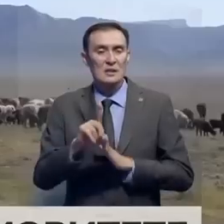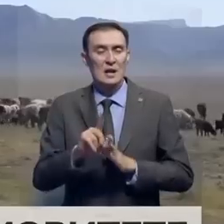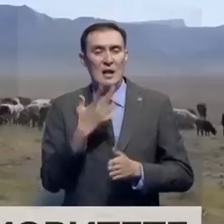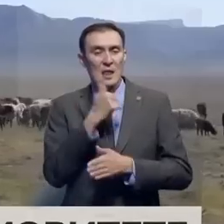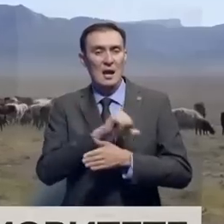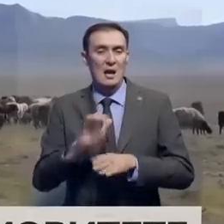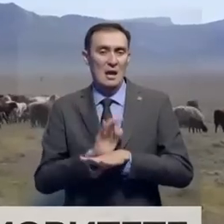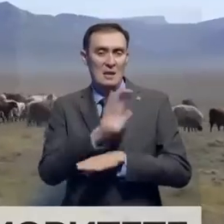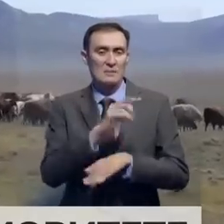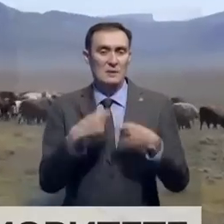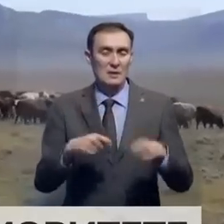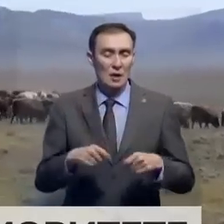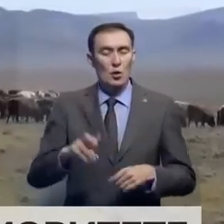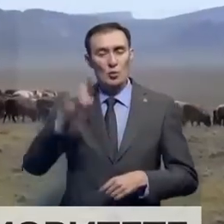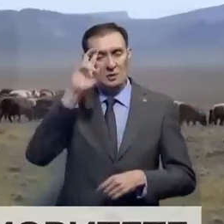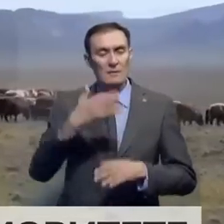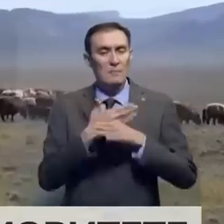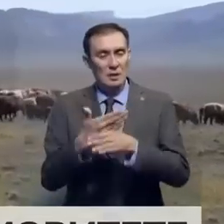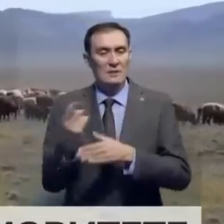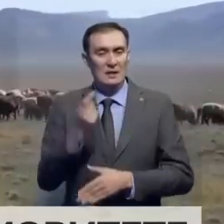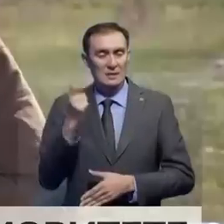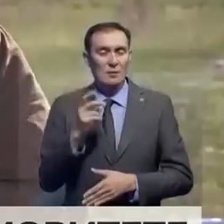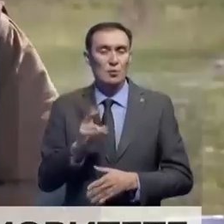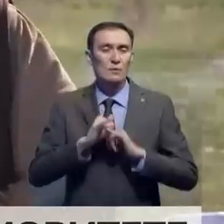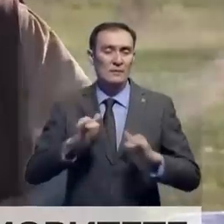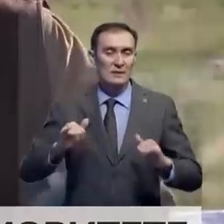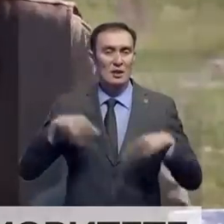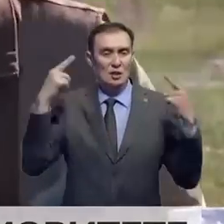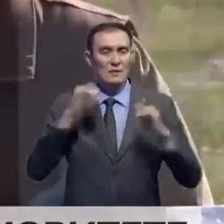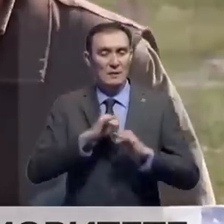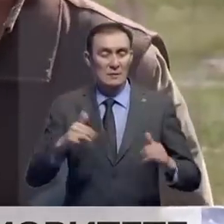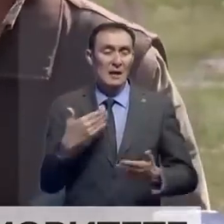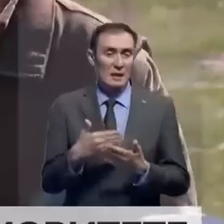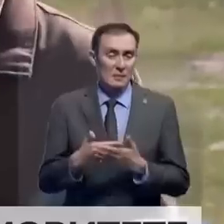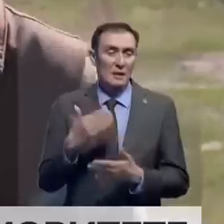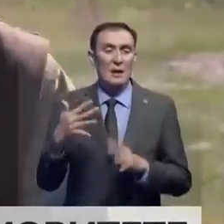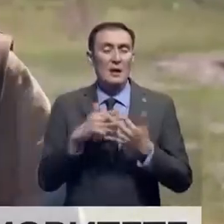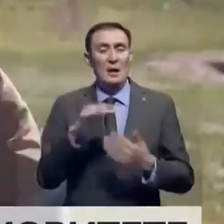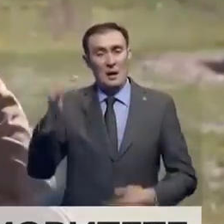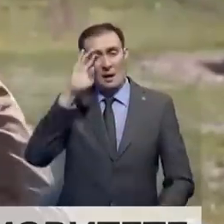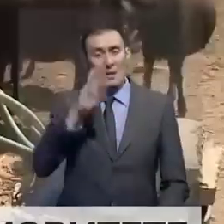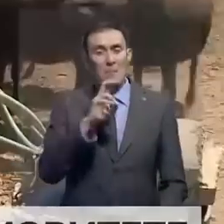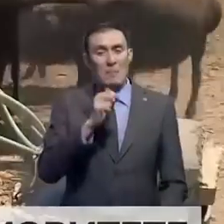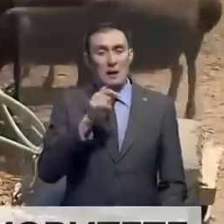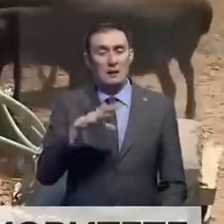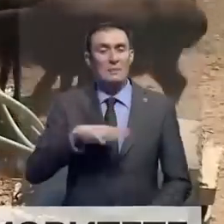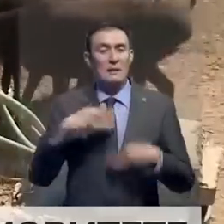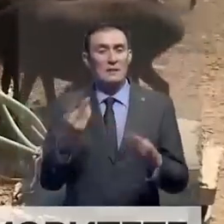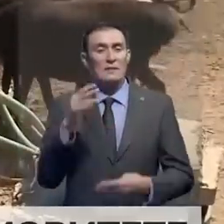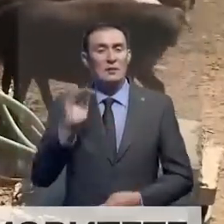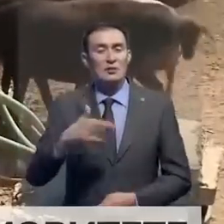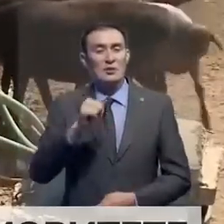на экспорт государство всячески поддерживает хозяйство занимающиеся животноводством например хозяйству баглана сугурубаева выделено